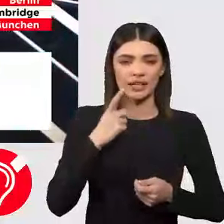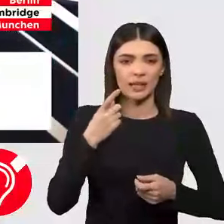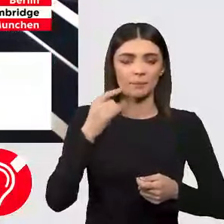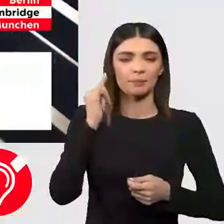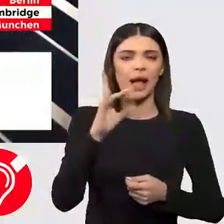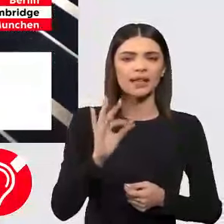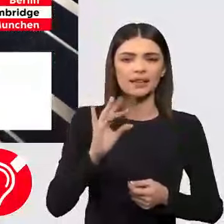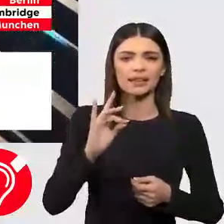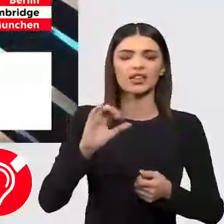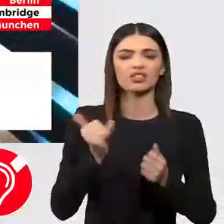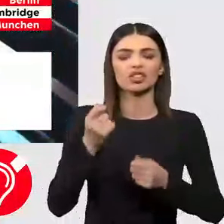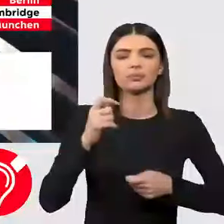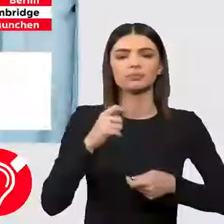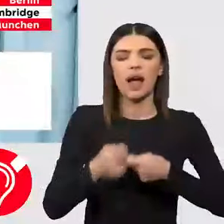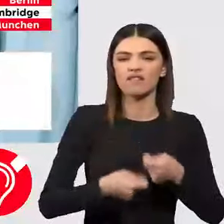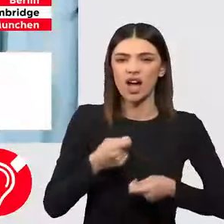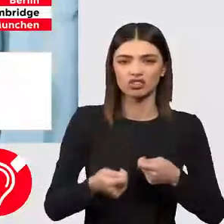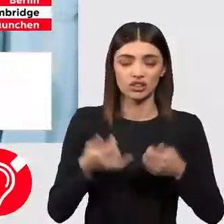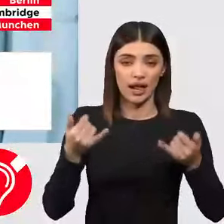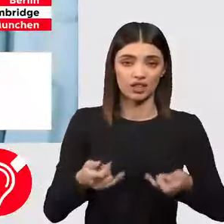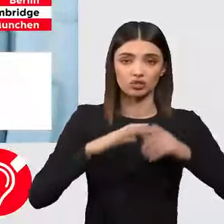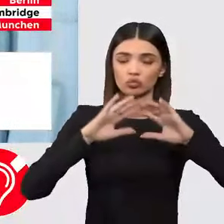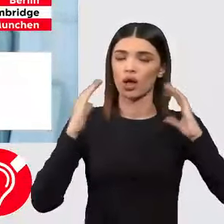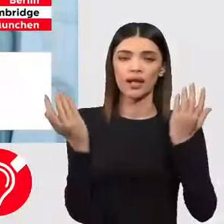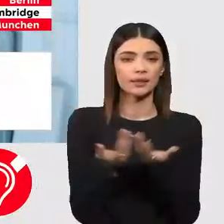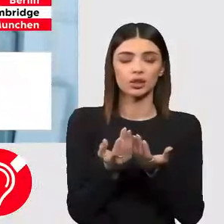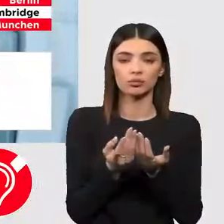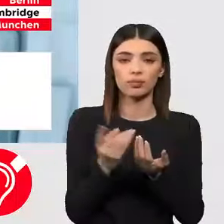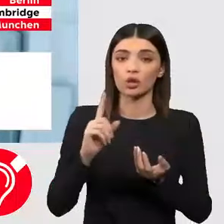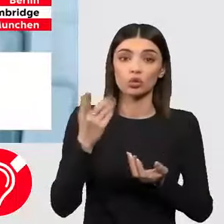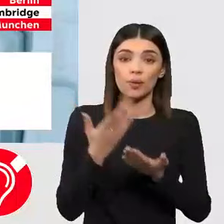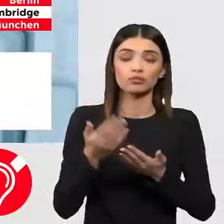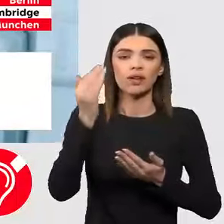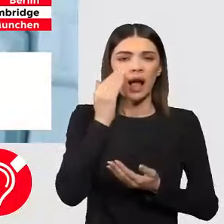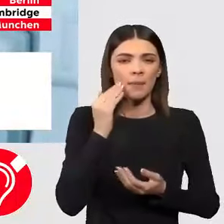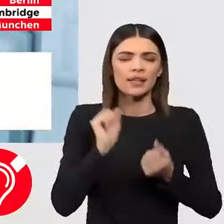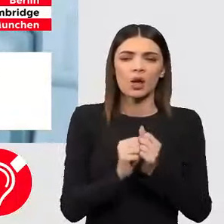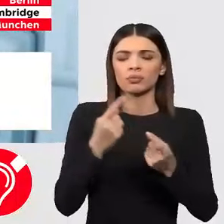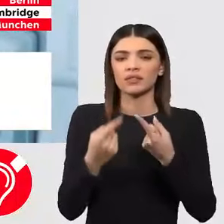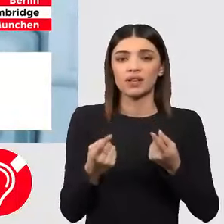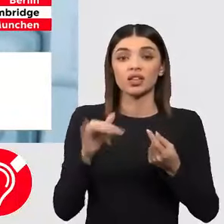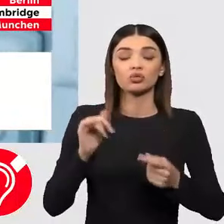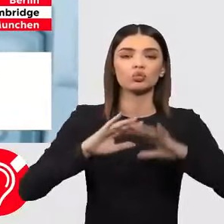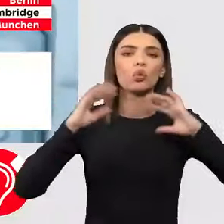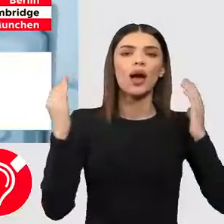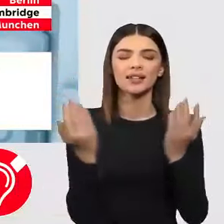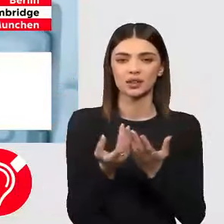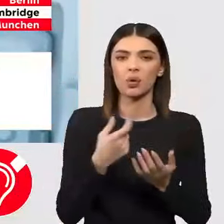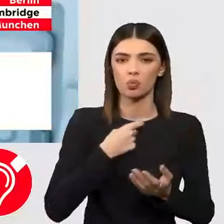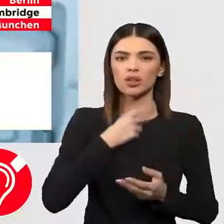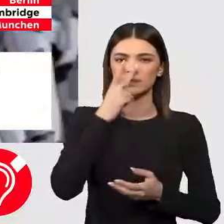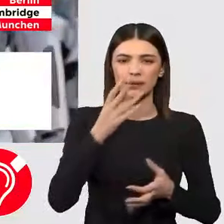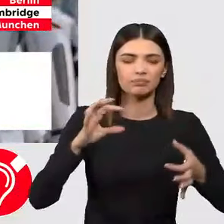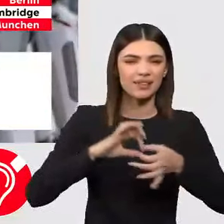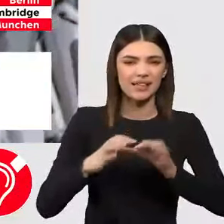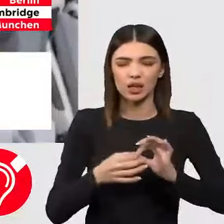IT și business în toată lumea, nu doar în Statele Unite. Deci